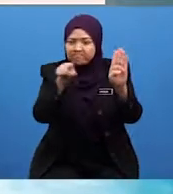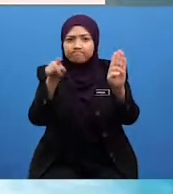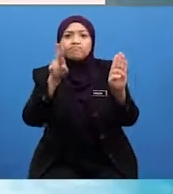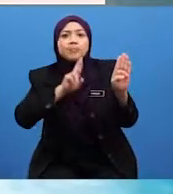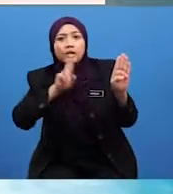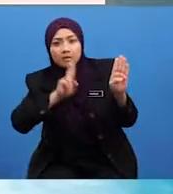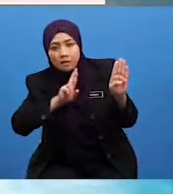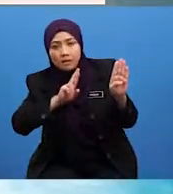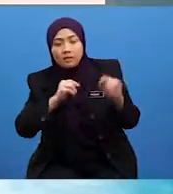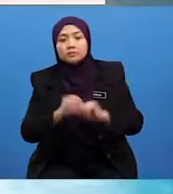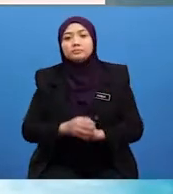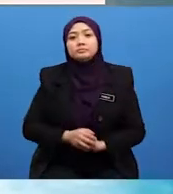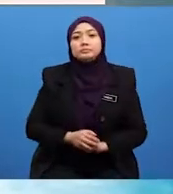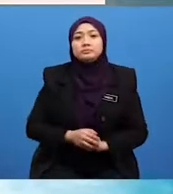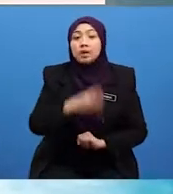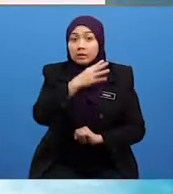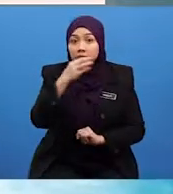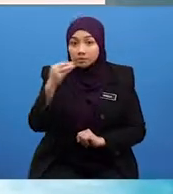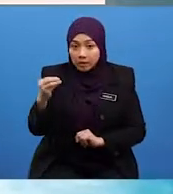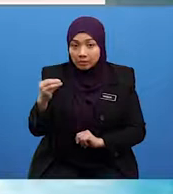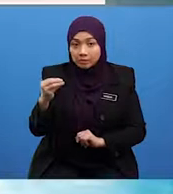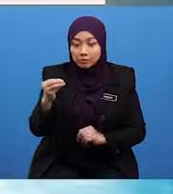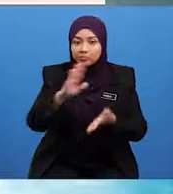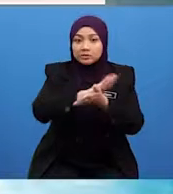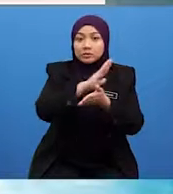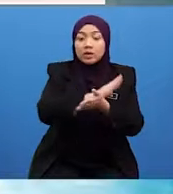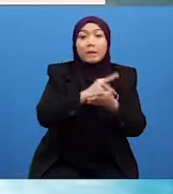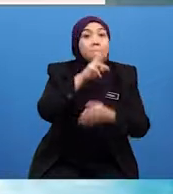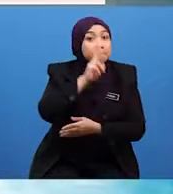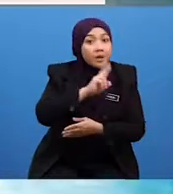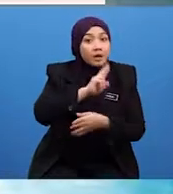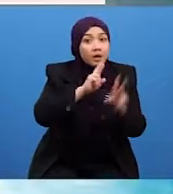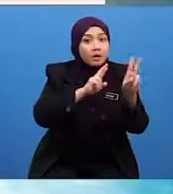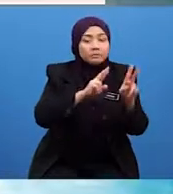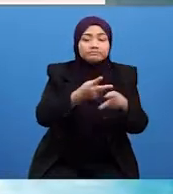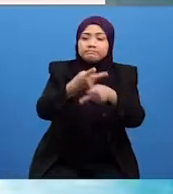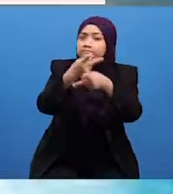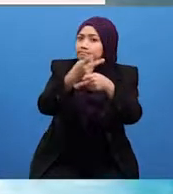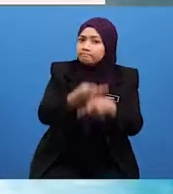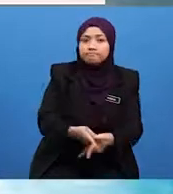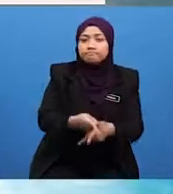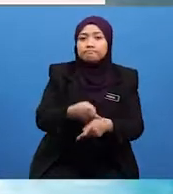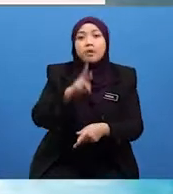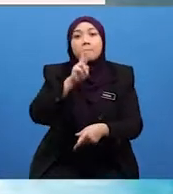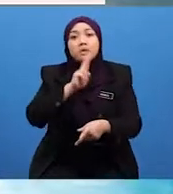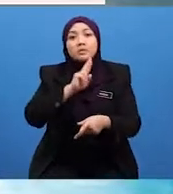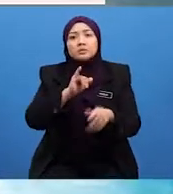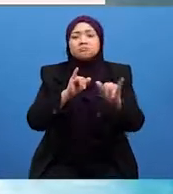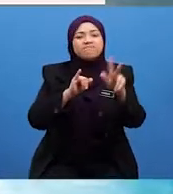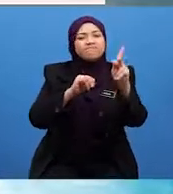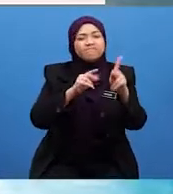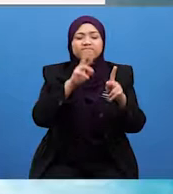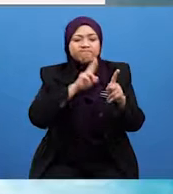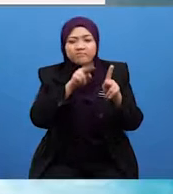warna merah dan kertas litmus merah kekal merah apabila bersentuhan